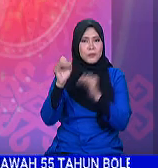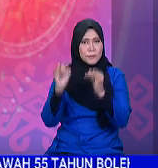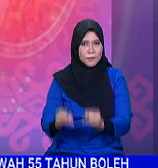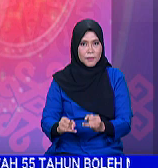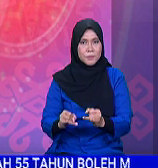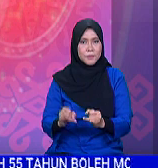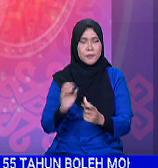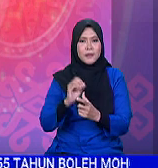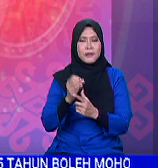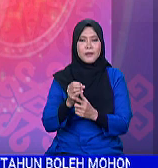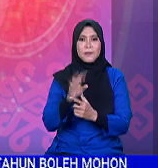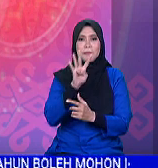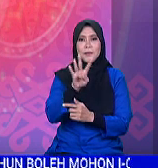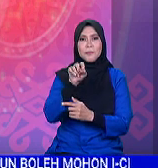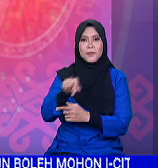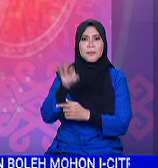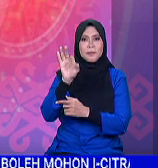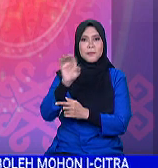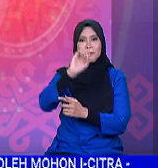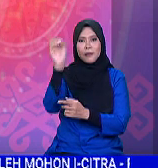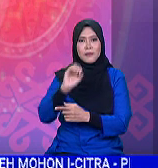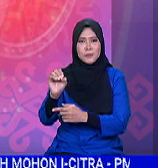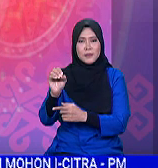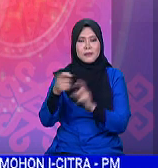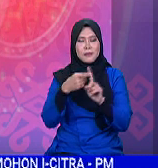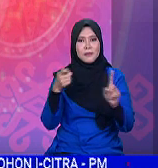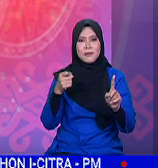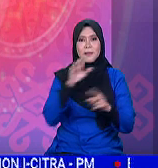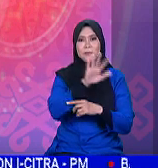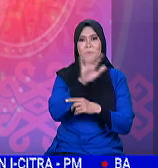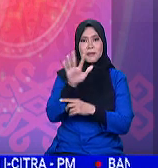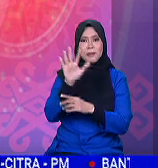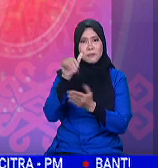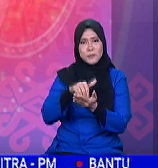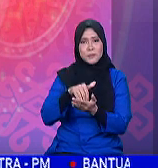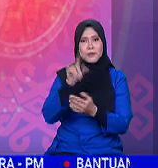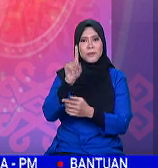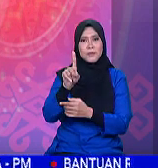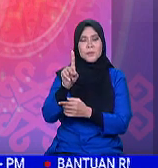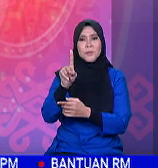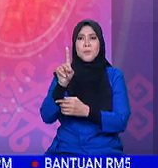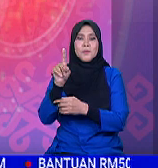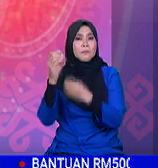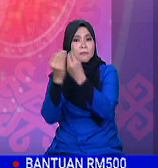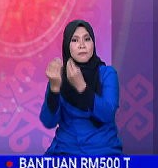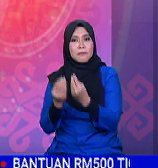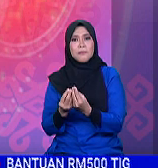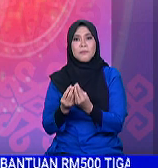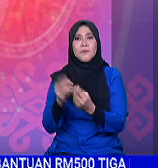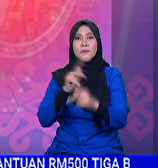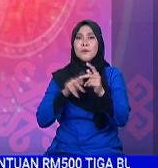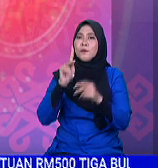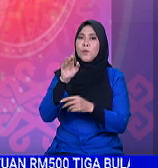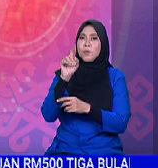individu atau 40 i900 daripada 55100 populasi penduduk daerah kota